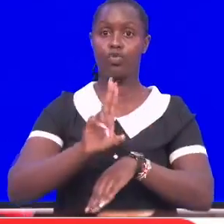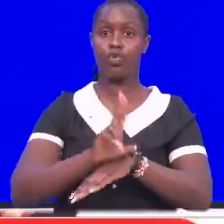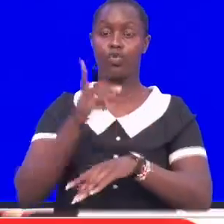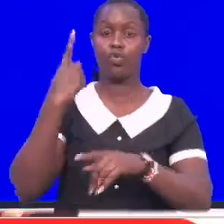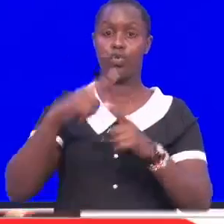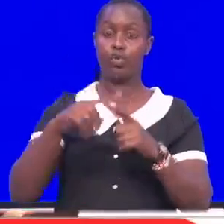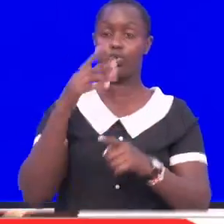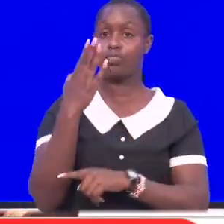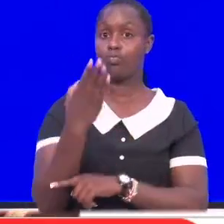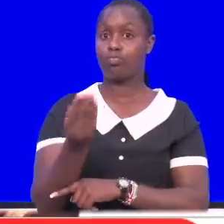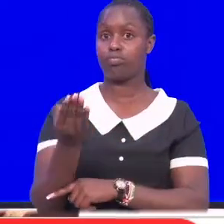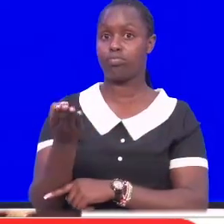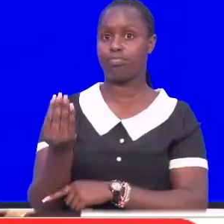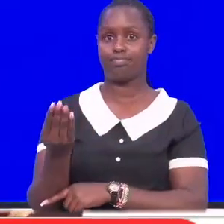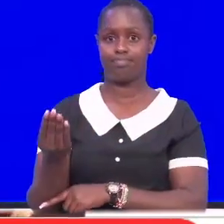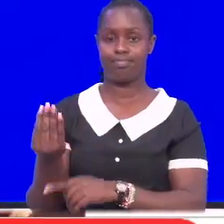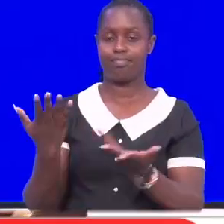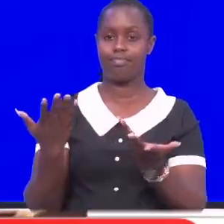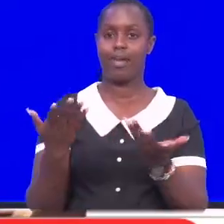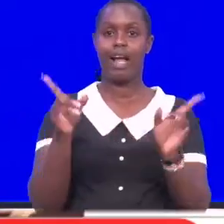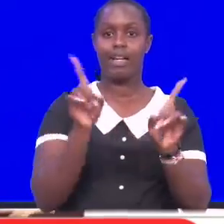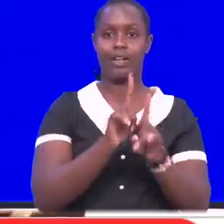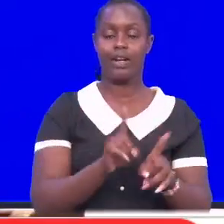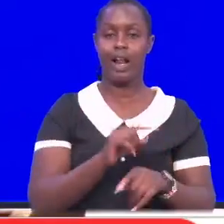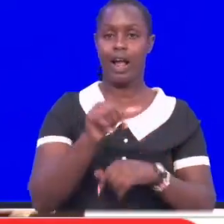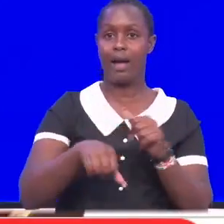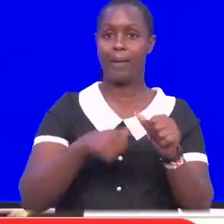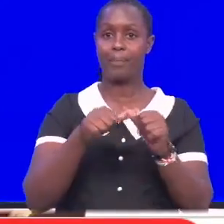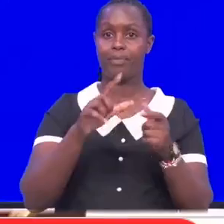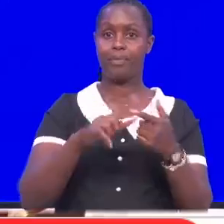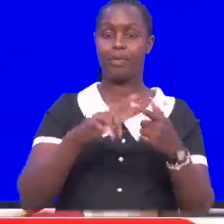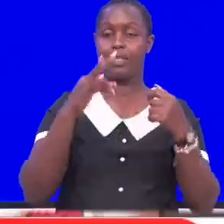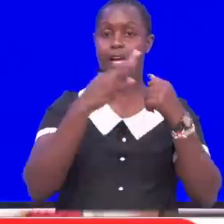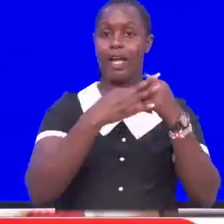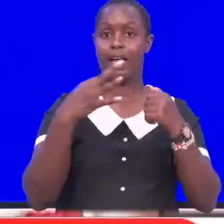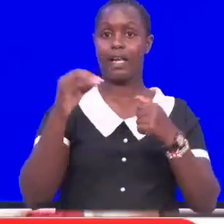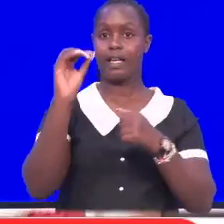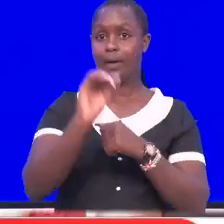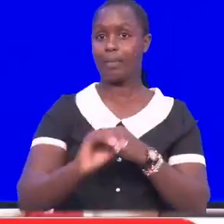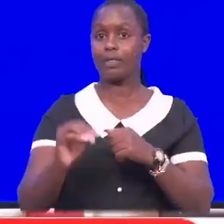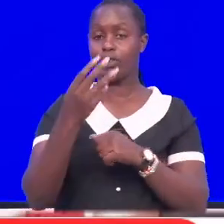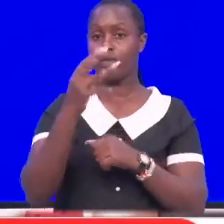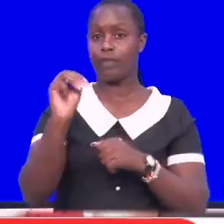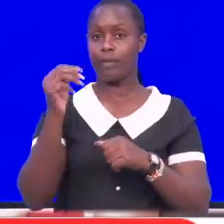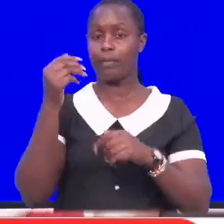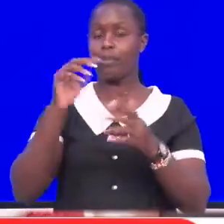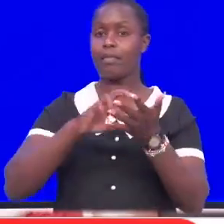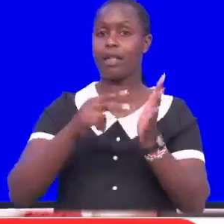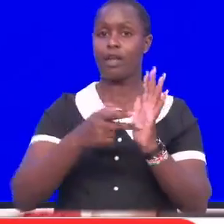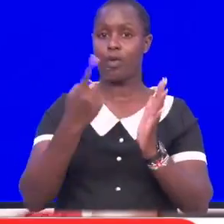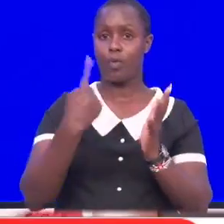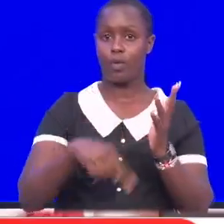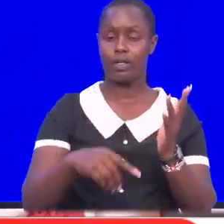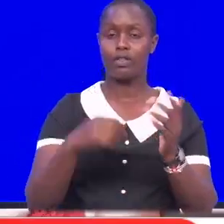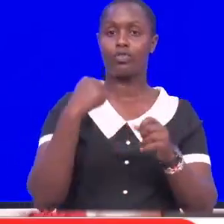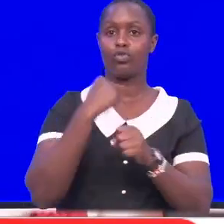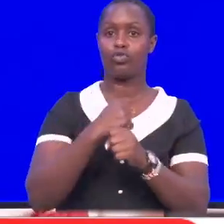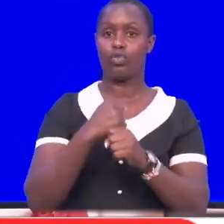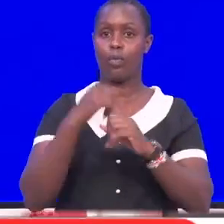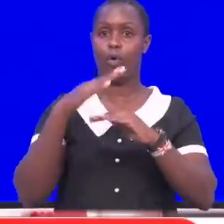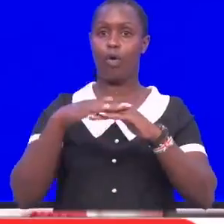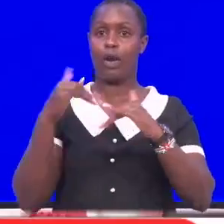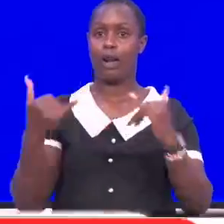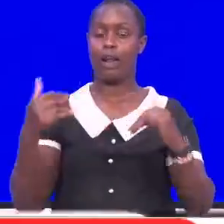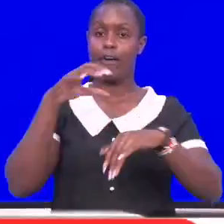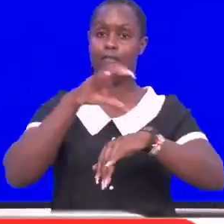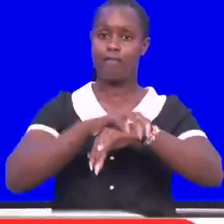kwenye takriban 80% nchini. Hili linamaanisha kuwa baadhi ya ajira kupitia mtandao hazipatikani, kando